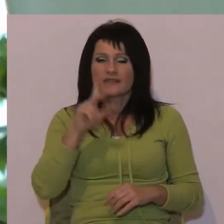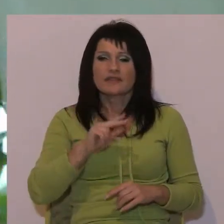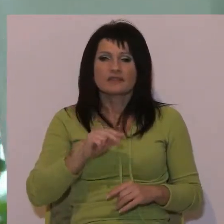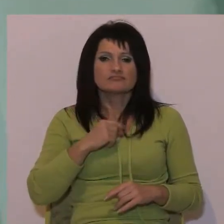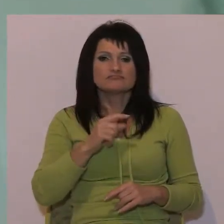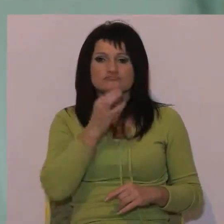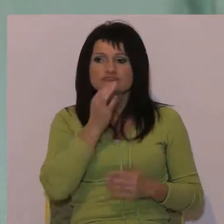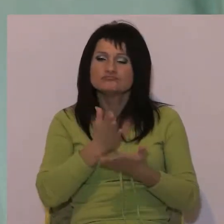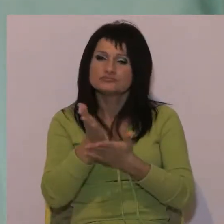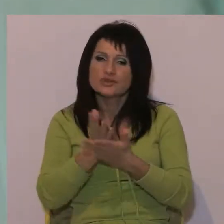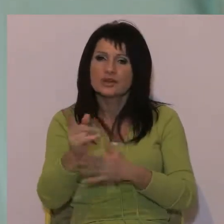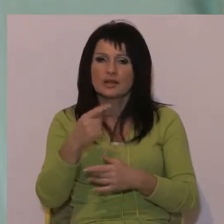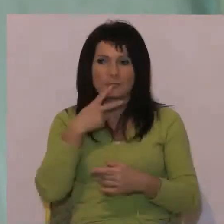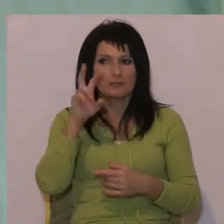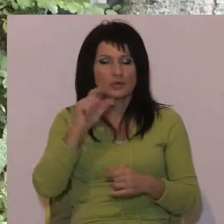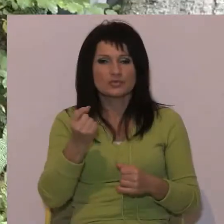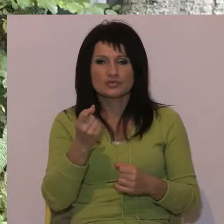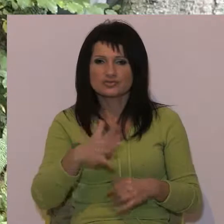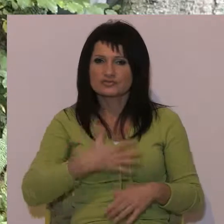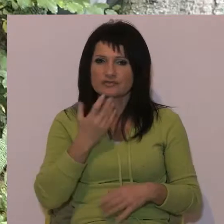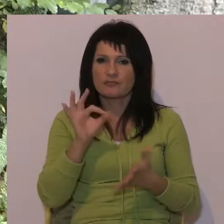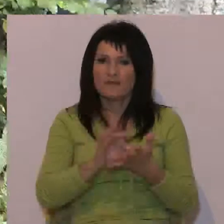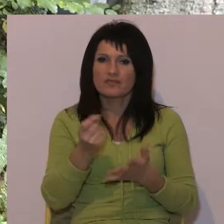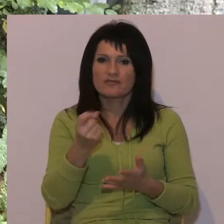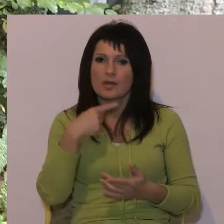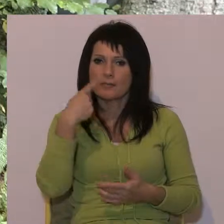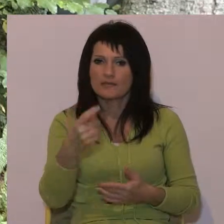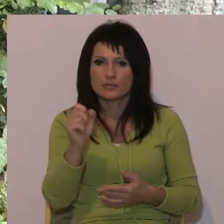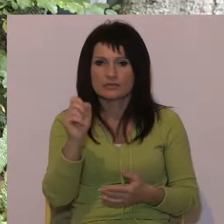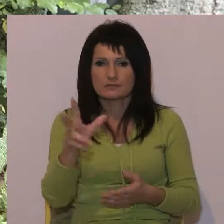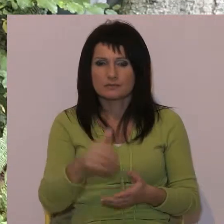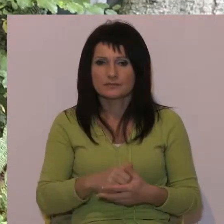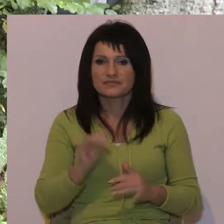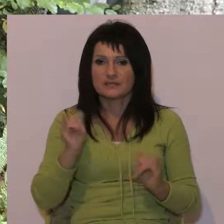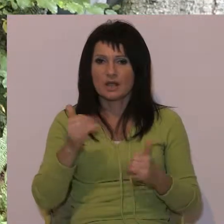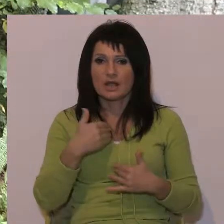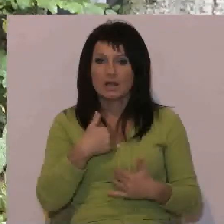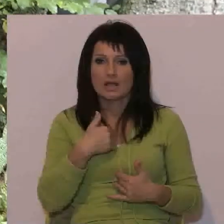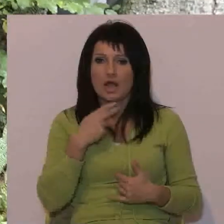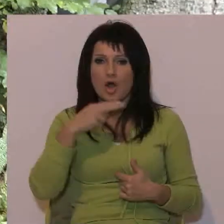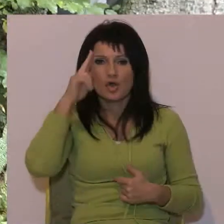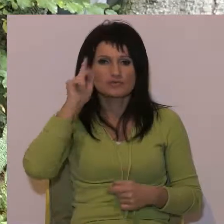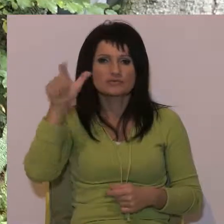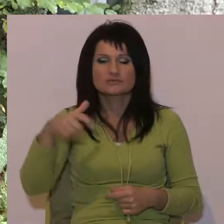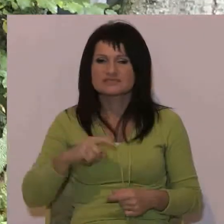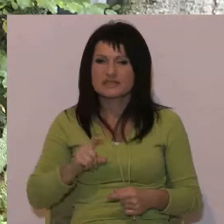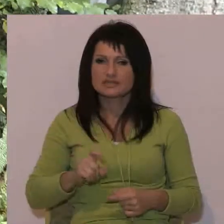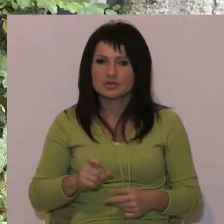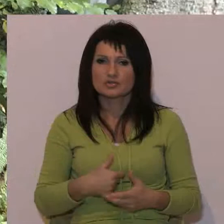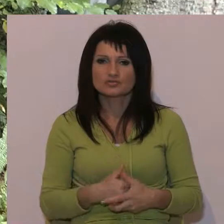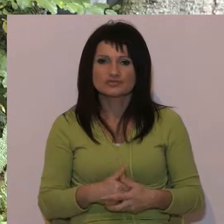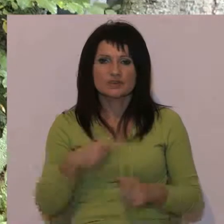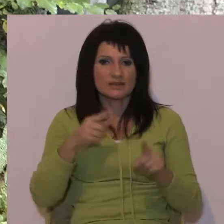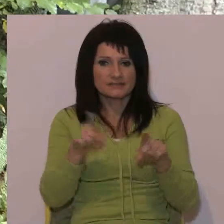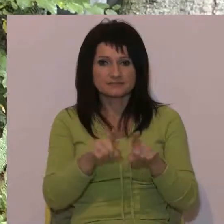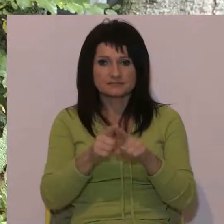patrzył na mnie jakoś dziwnie, ale w pewnym momencie powiedział tak: jak ja, ojcu, zazdroszczę. Ja